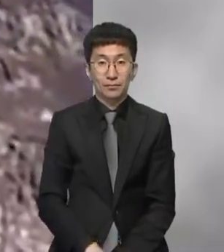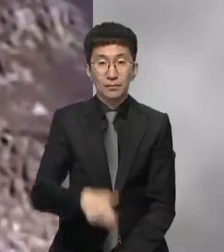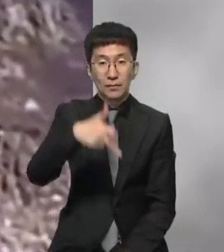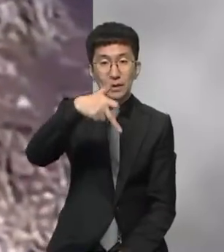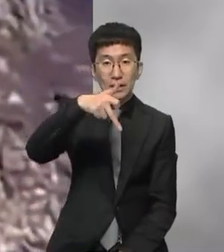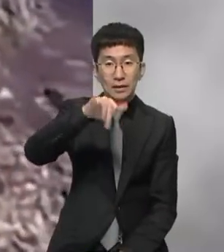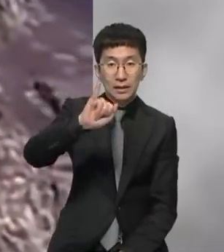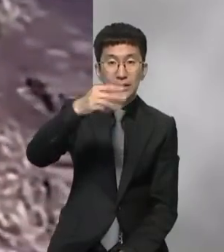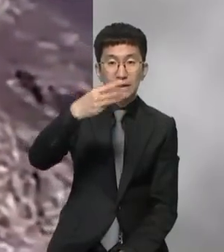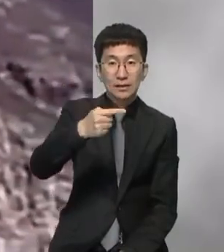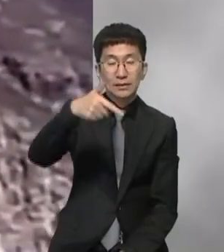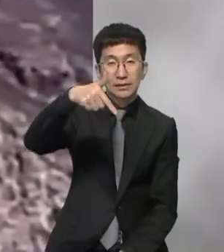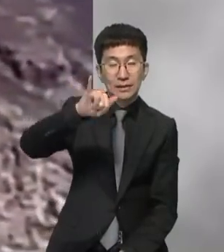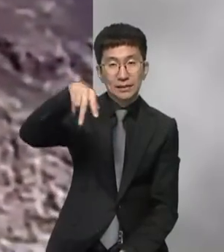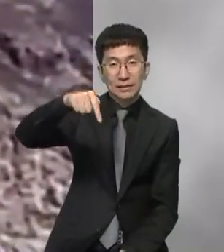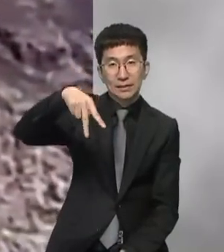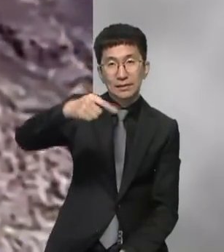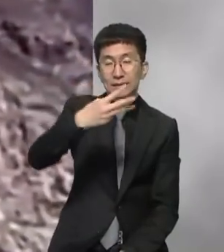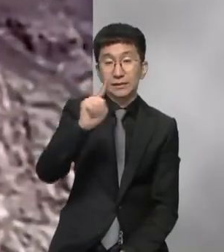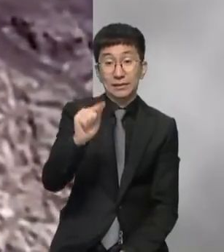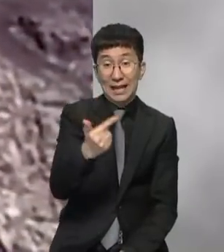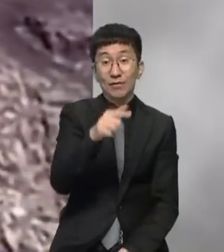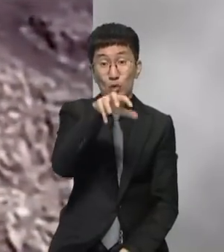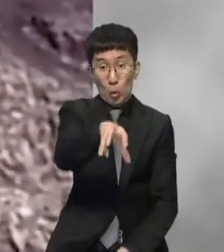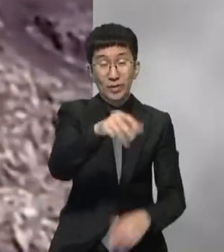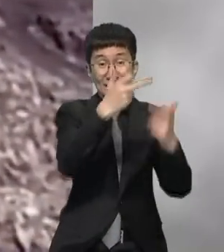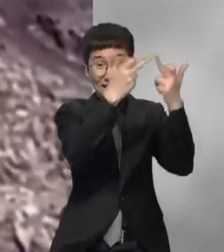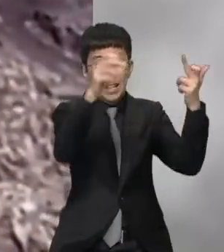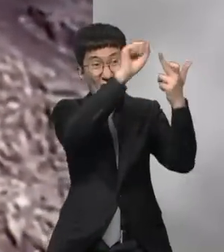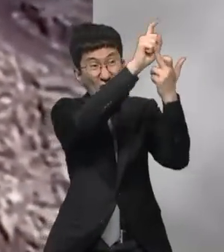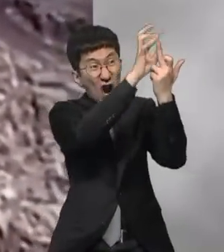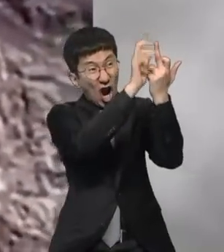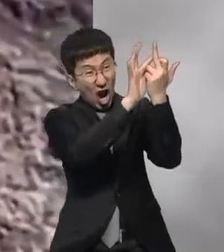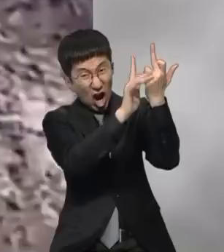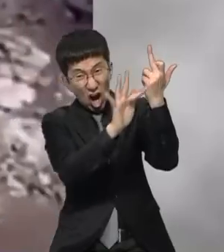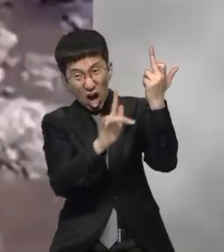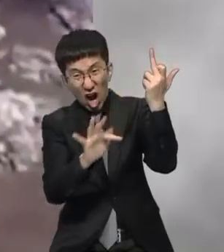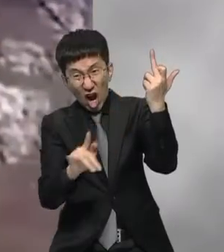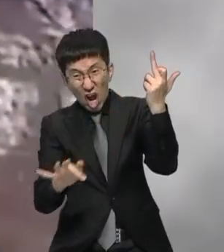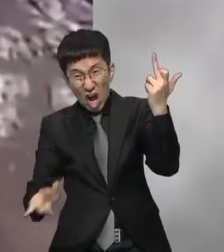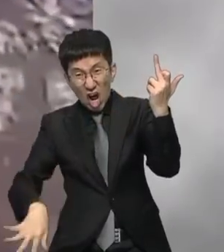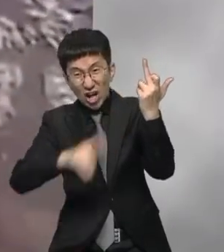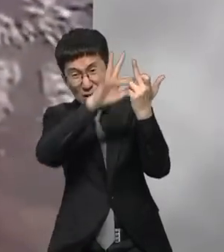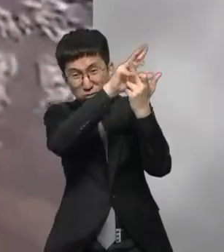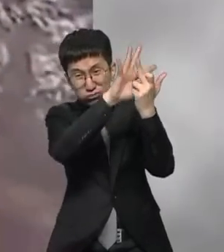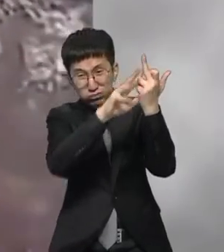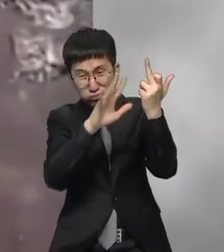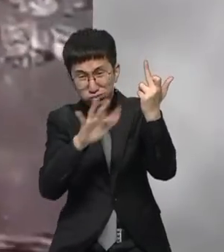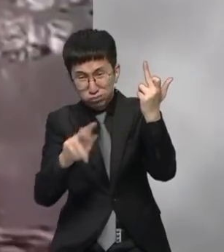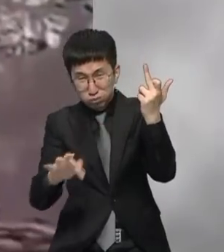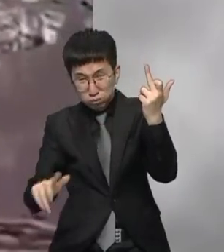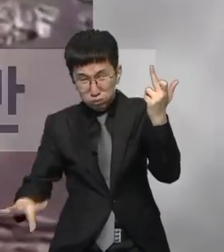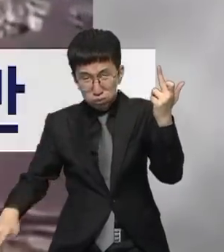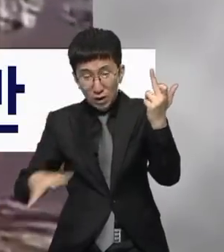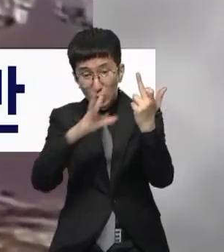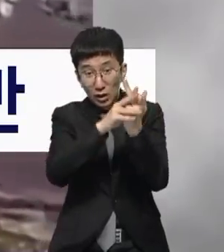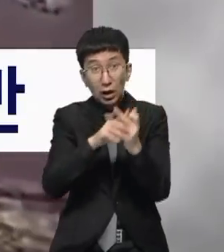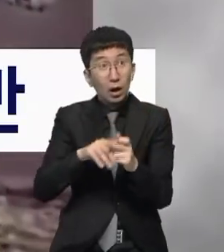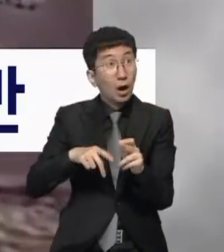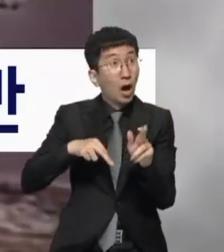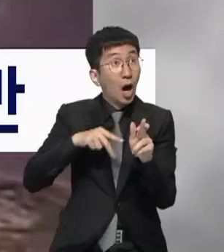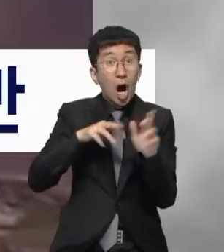키르기스스탄 티엔산 산맥의 주쿠 계곡. 정상에서 엄청난 눈과 얼음 덩어리들이 계곡을 타고 내려와 등반객을